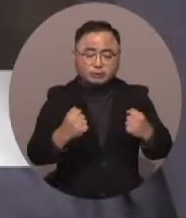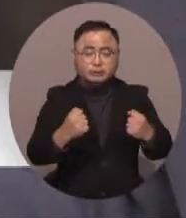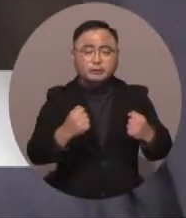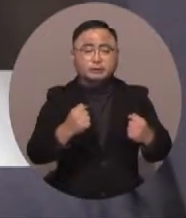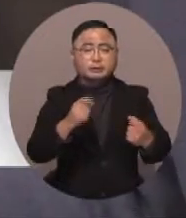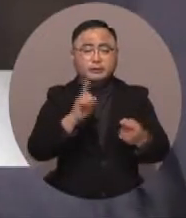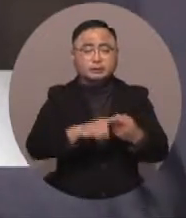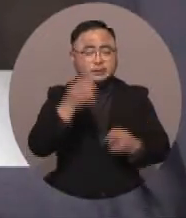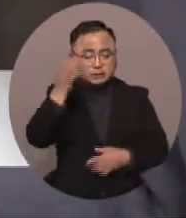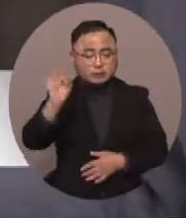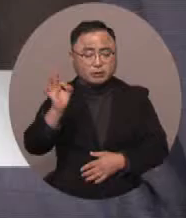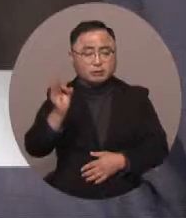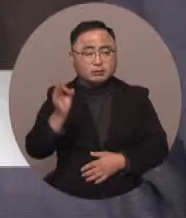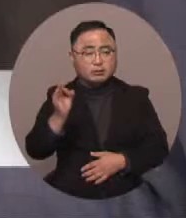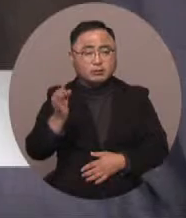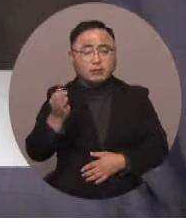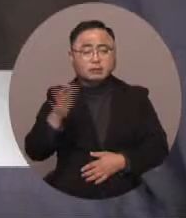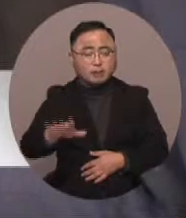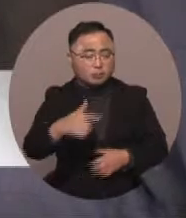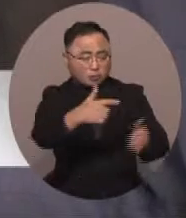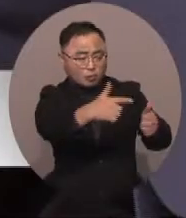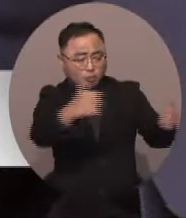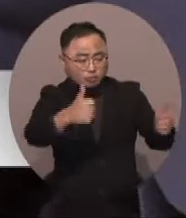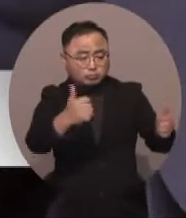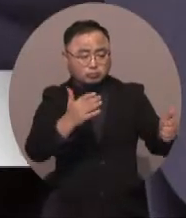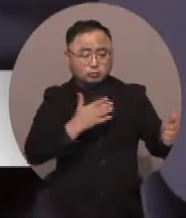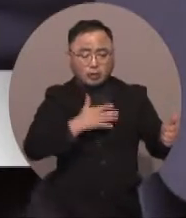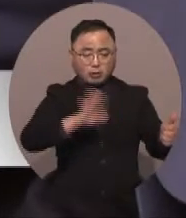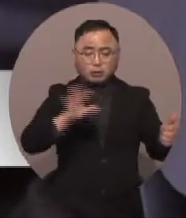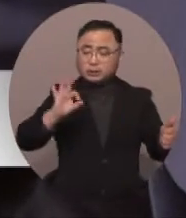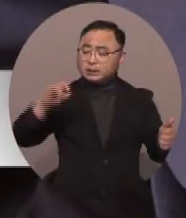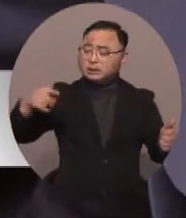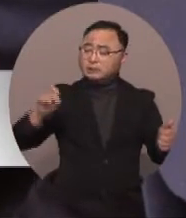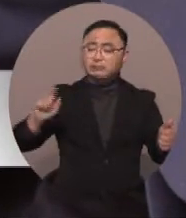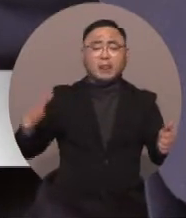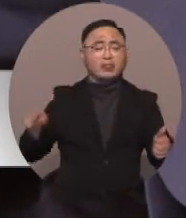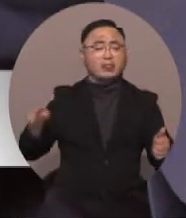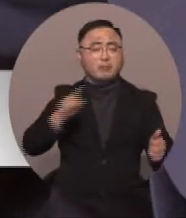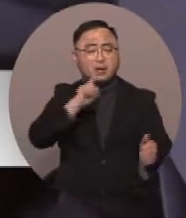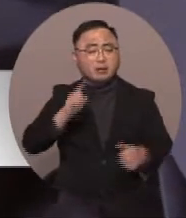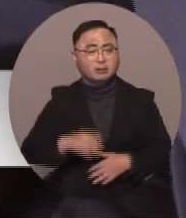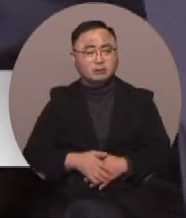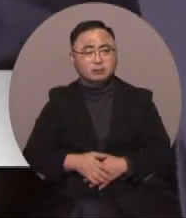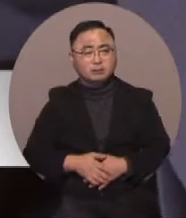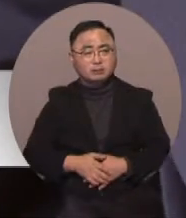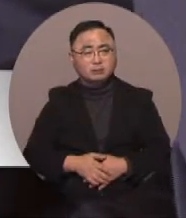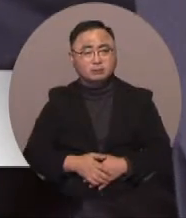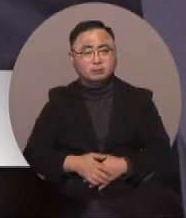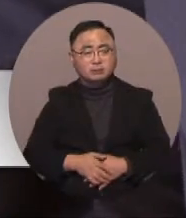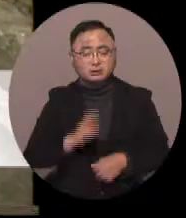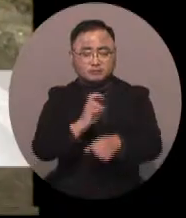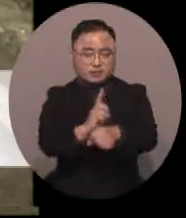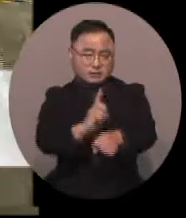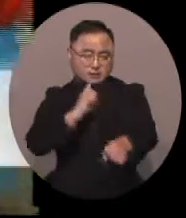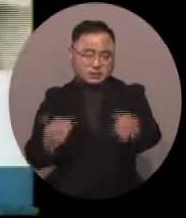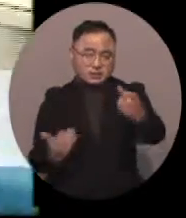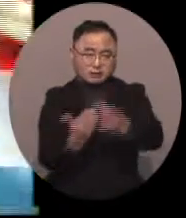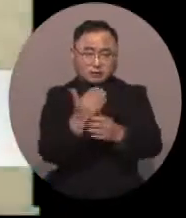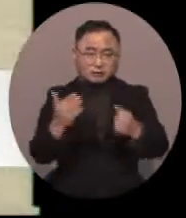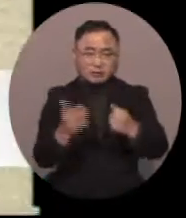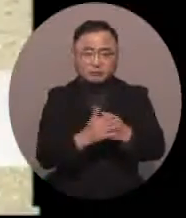공소 사실을 모두 인정했으며 권총을 쏜 것은 이승만이라고 주장하고 있습니다 21년 전 발생한